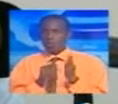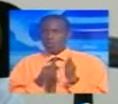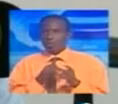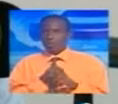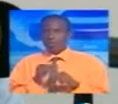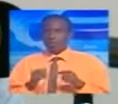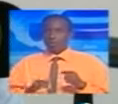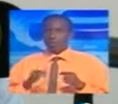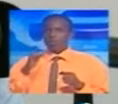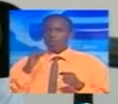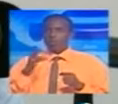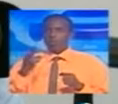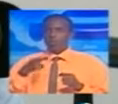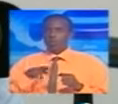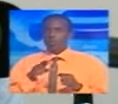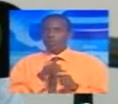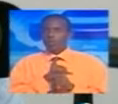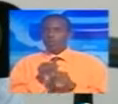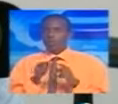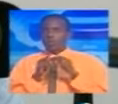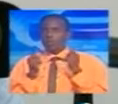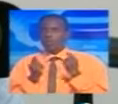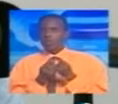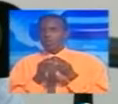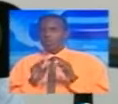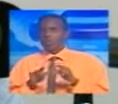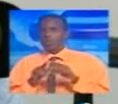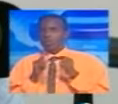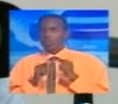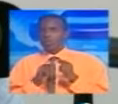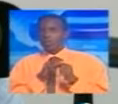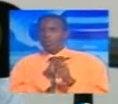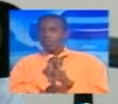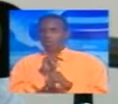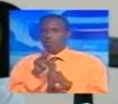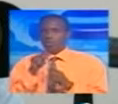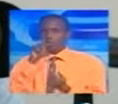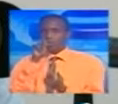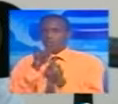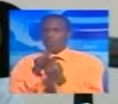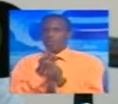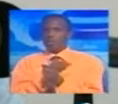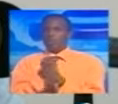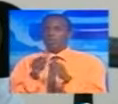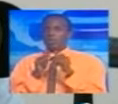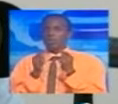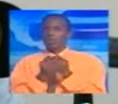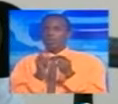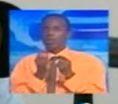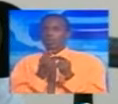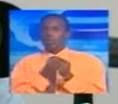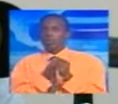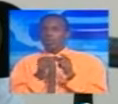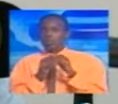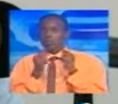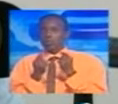un levier qui participe à l'efficience de l'administration. Elle vise un objectif unique, faire passer un message de